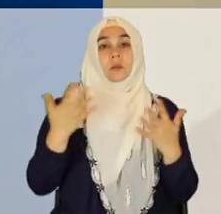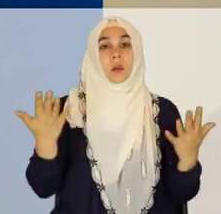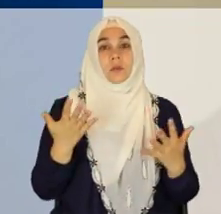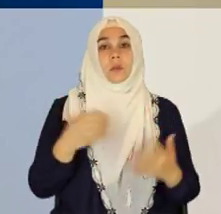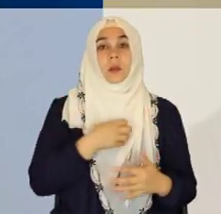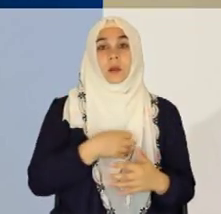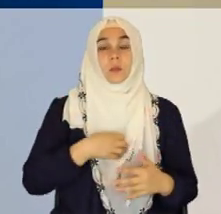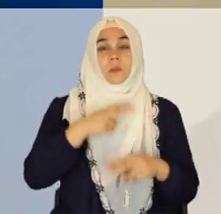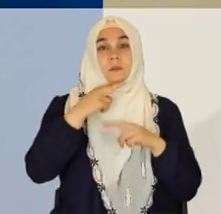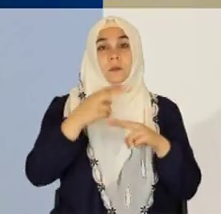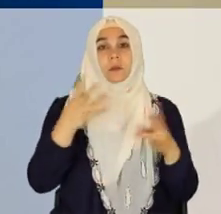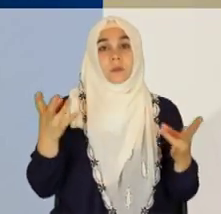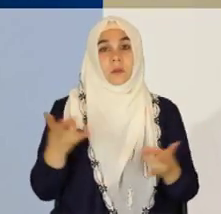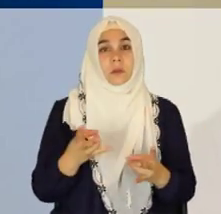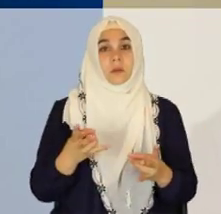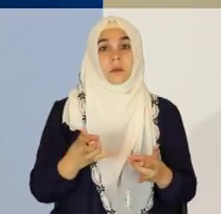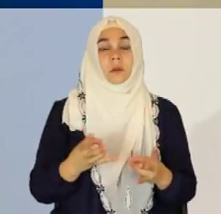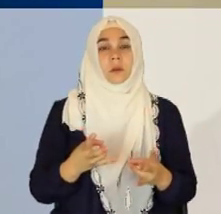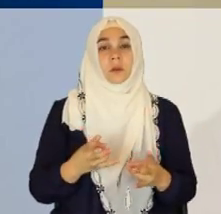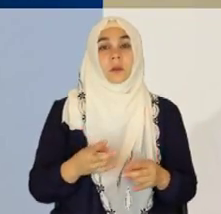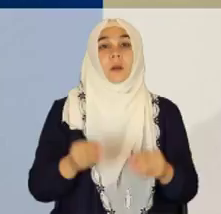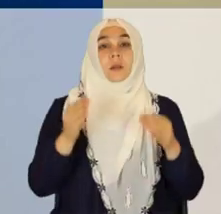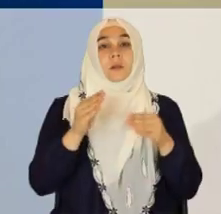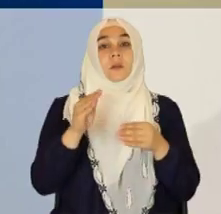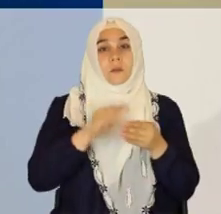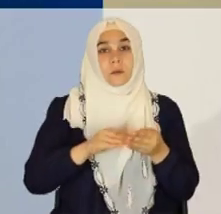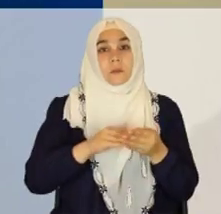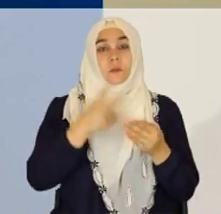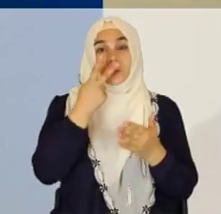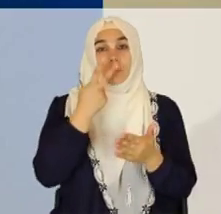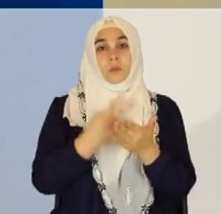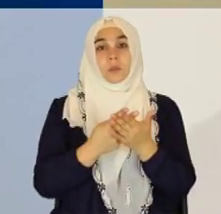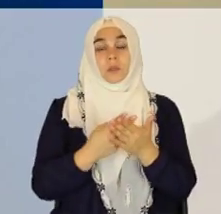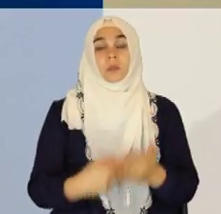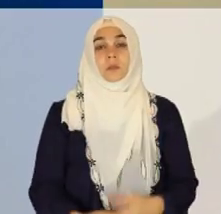qanchalik ahamiyatga ega ekanligini yana bir bor ko'rsatadi.